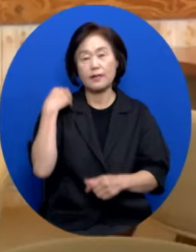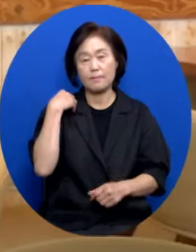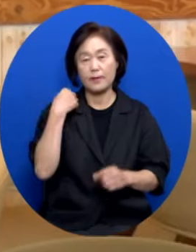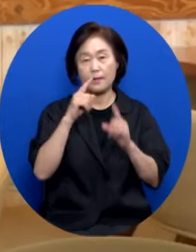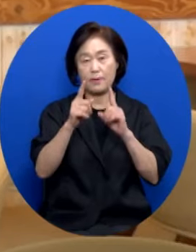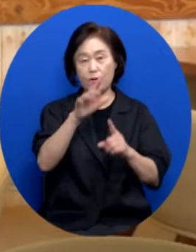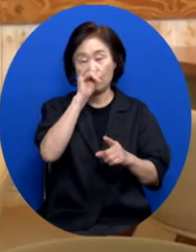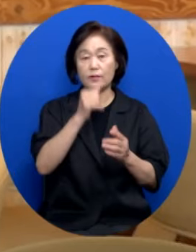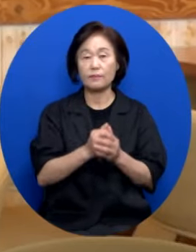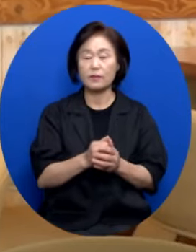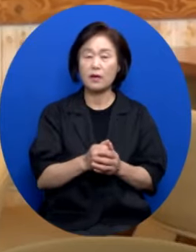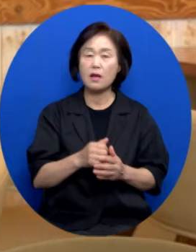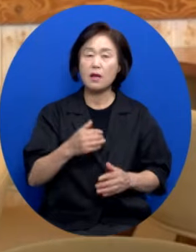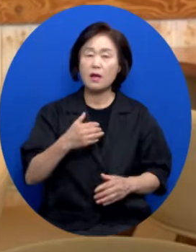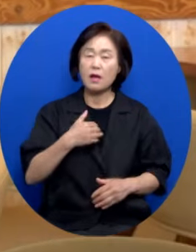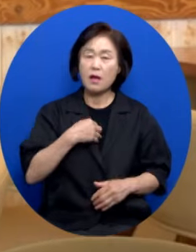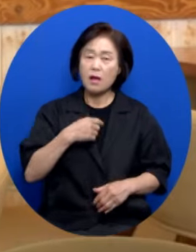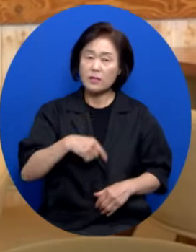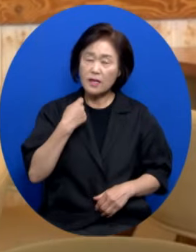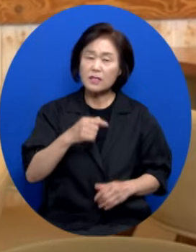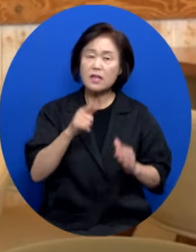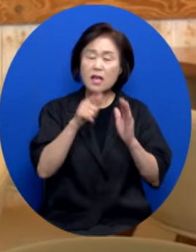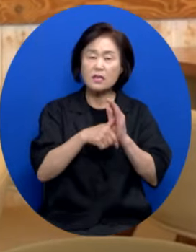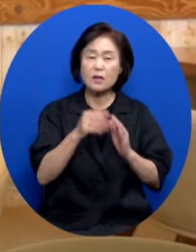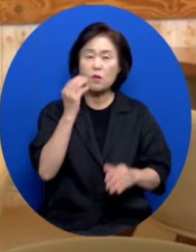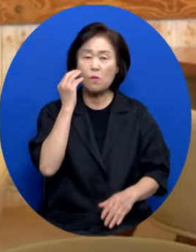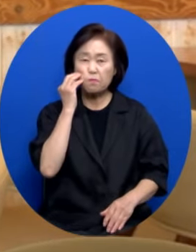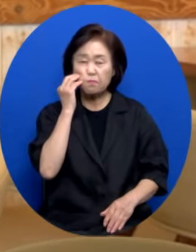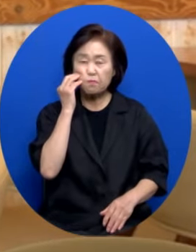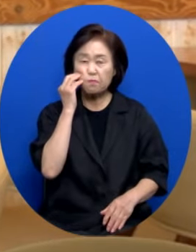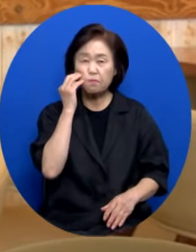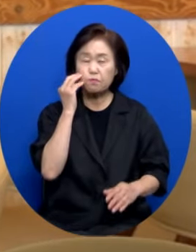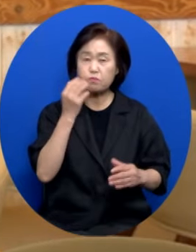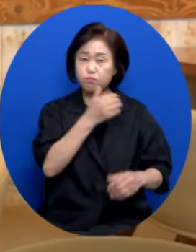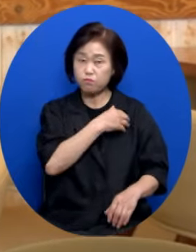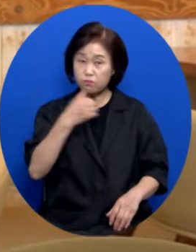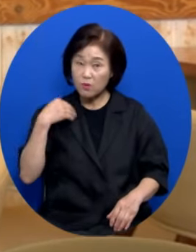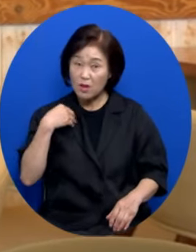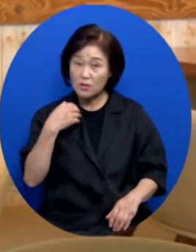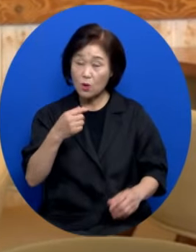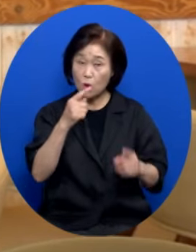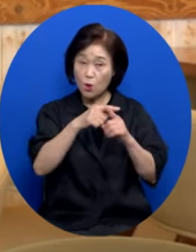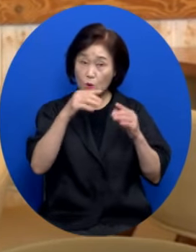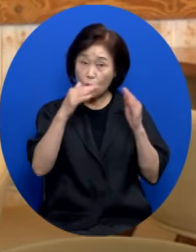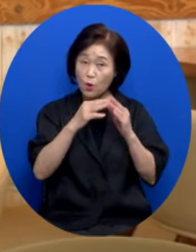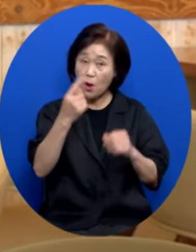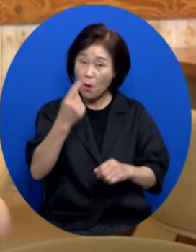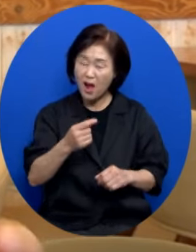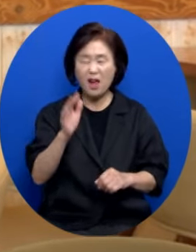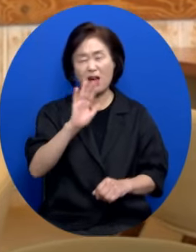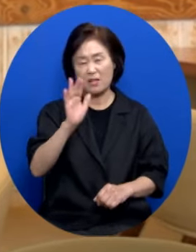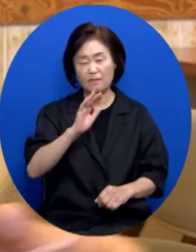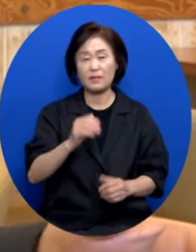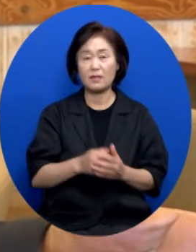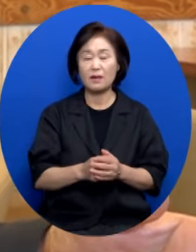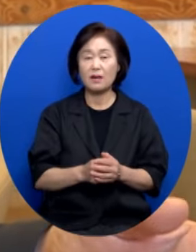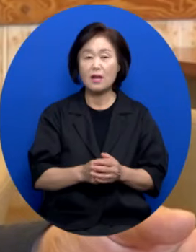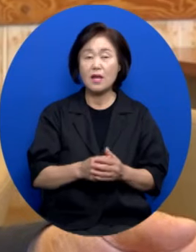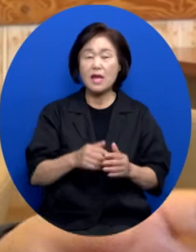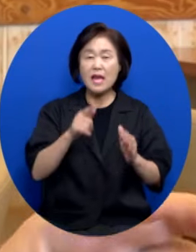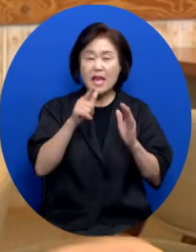시간이 있어서 예배에 나오는 것이 아니라 시간을 내서라도 예배에 참여하라.